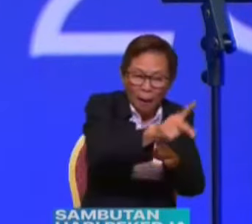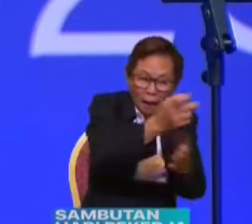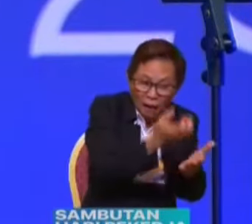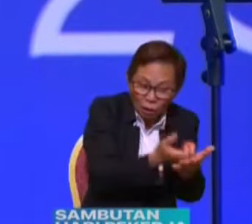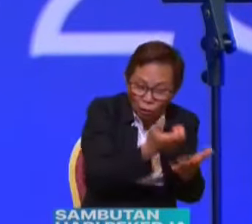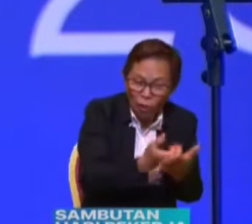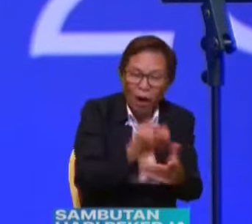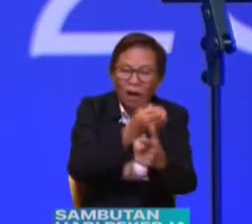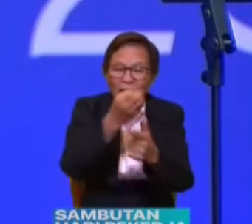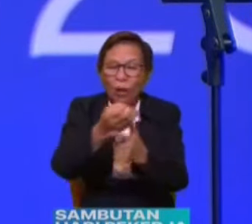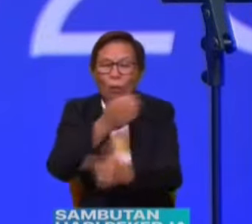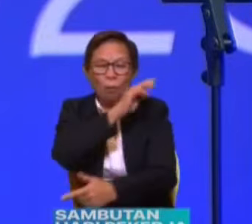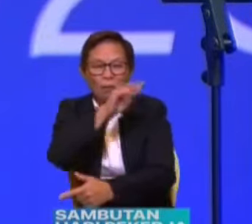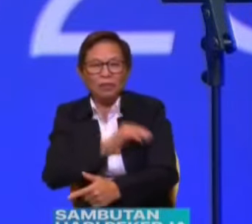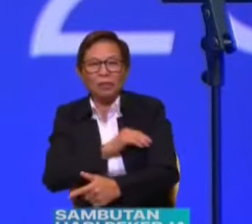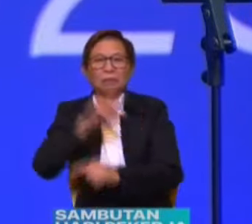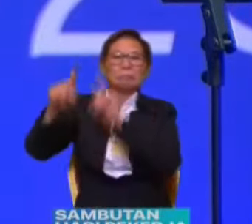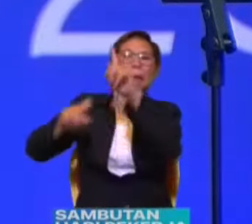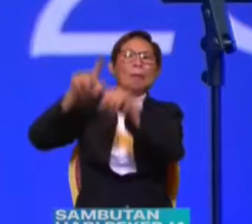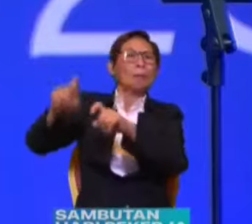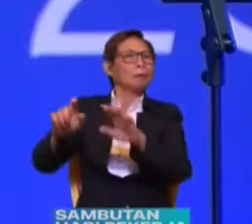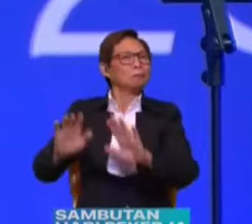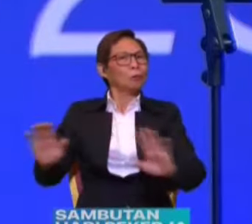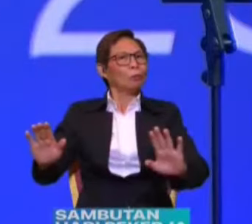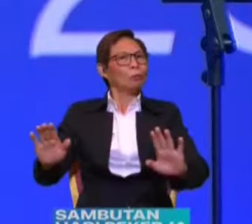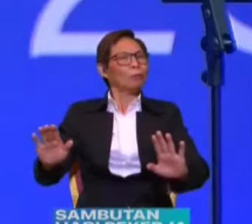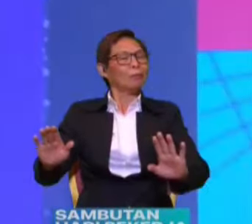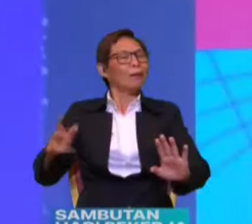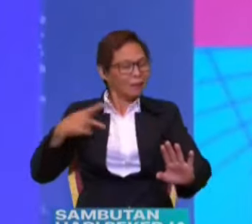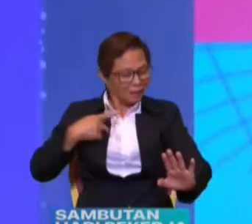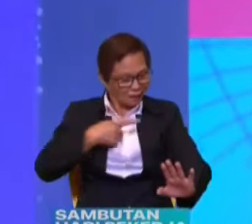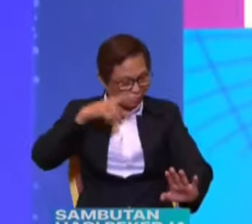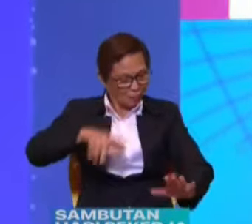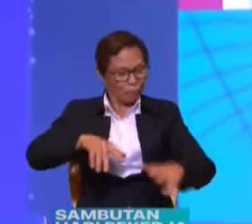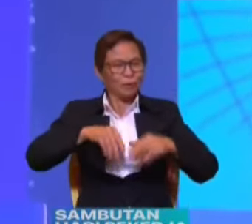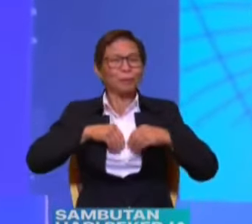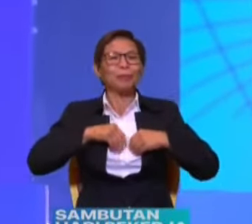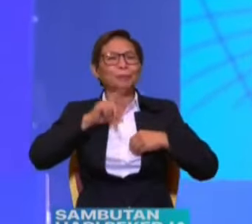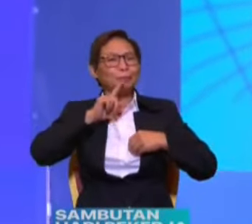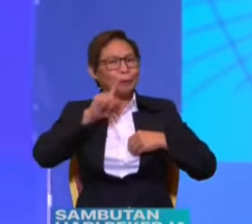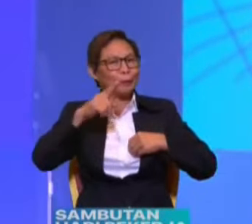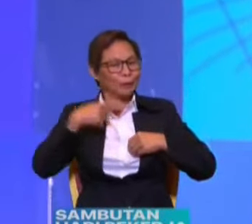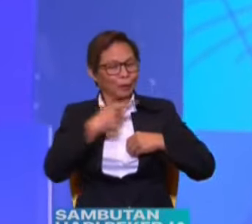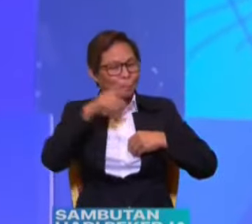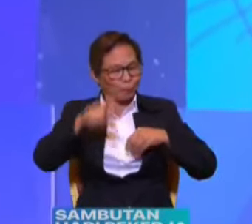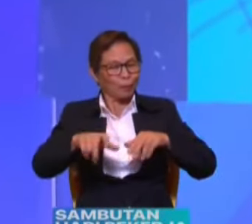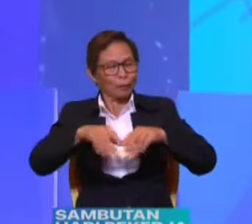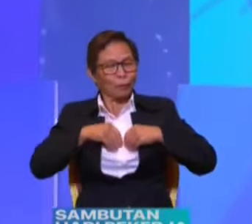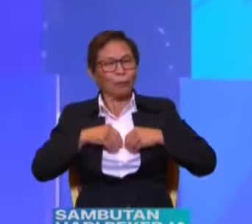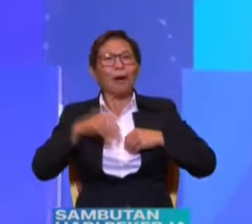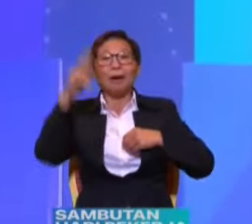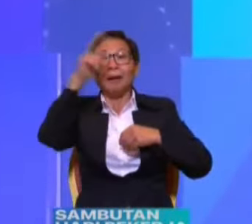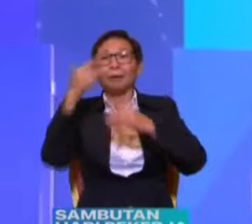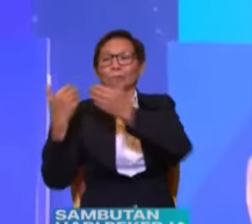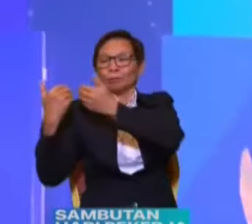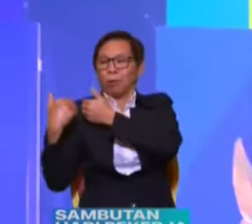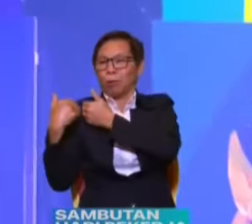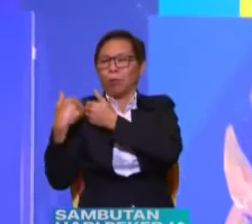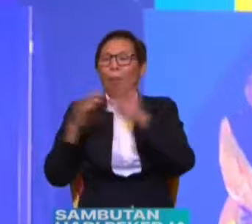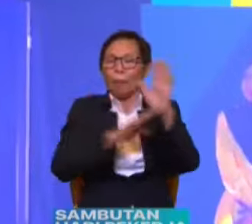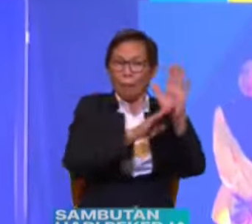atau menteri mempertikaikan ini. Ini kenyataan kita harus terima. Kerajaan yang bertanggungjawab,